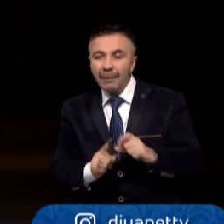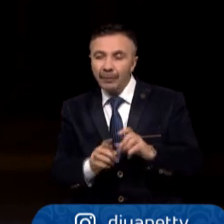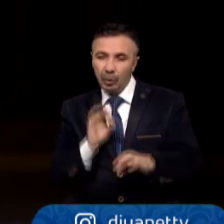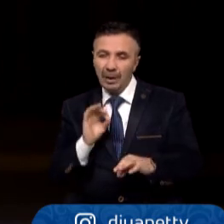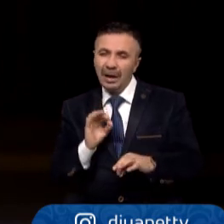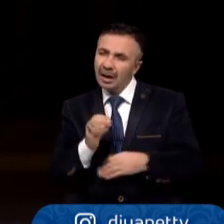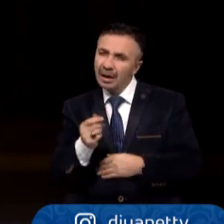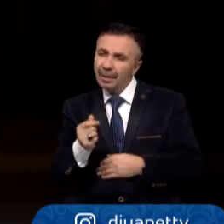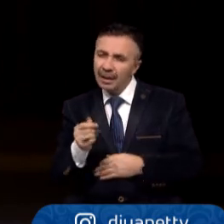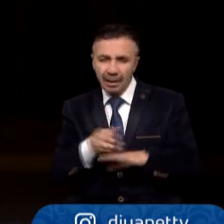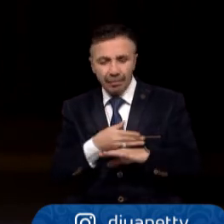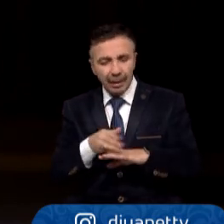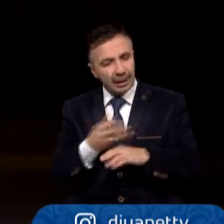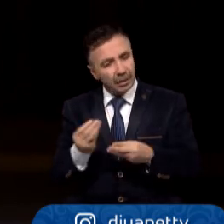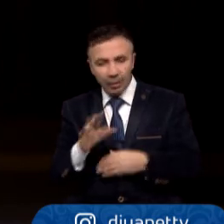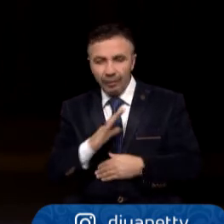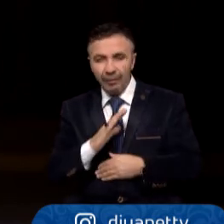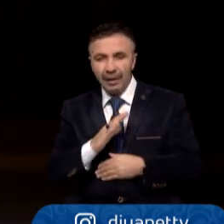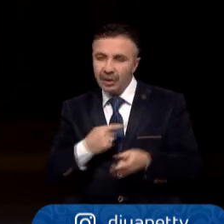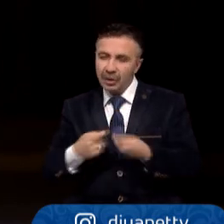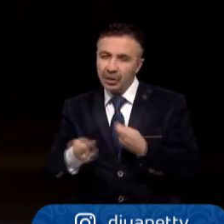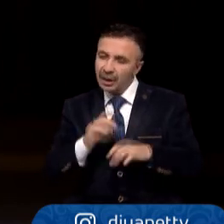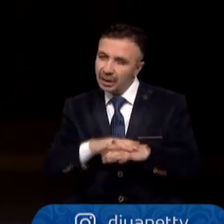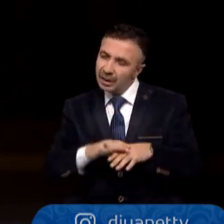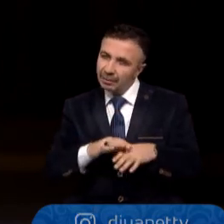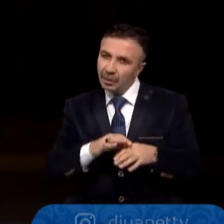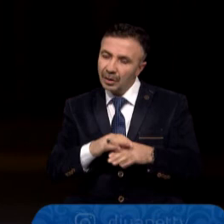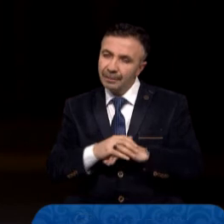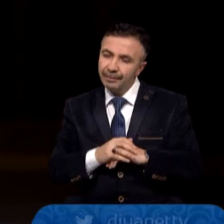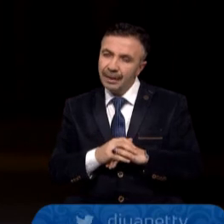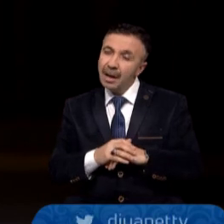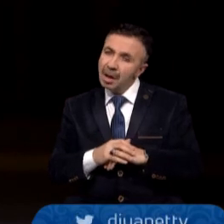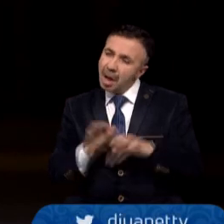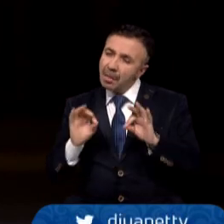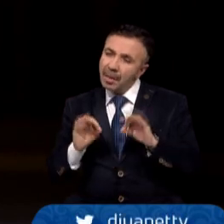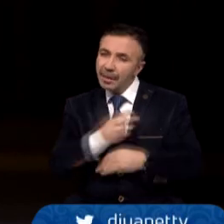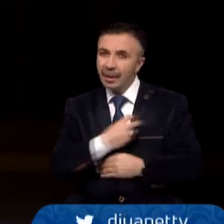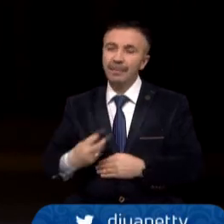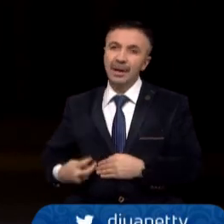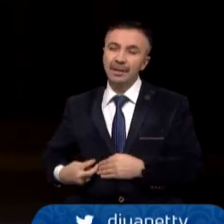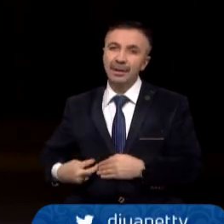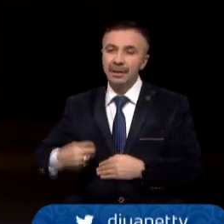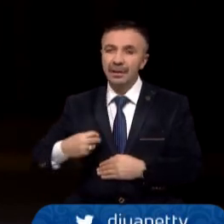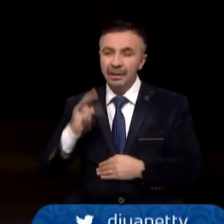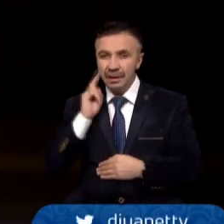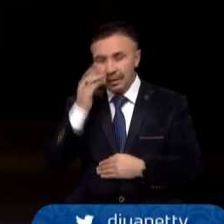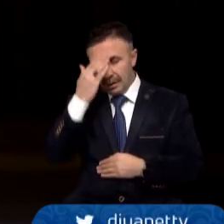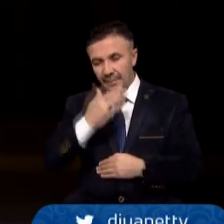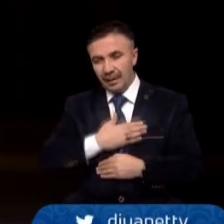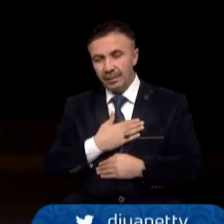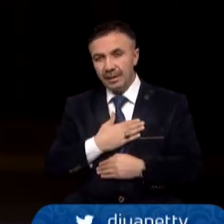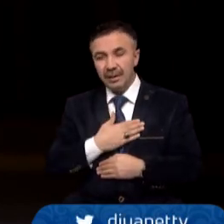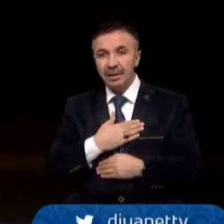güzel bir aile maddi imkanları güzel Ticaretle meşgul oluyor devamlı peygamber Sallallahu